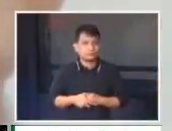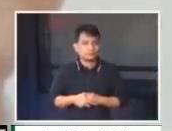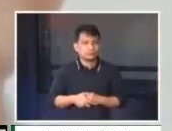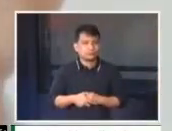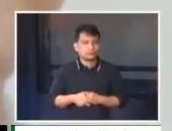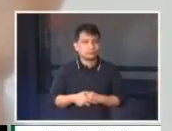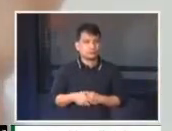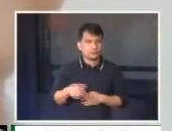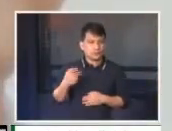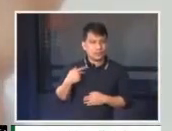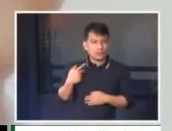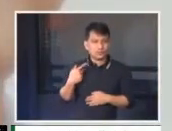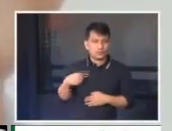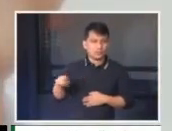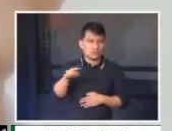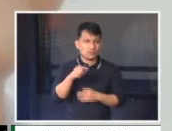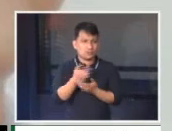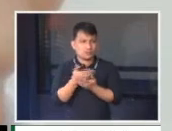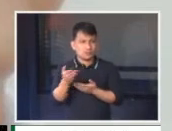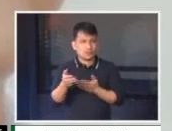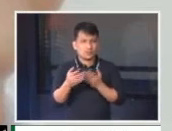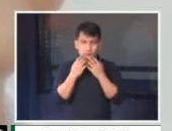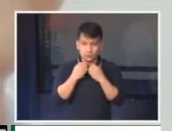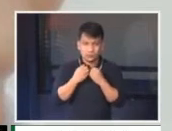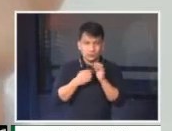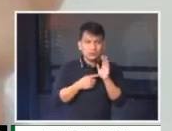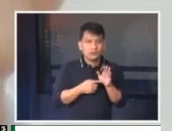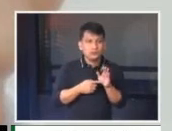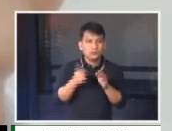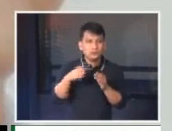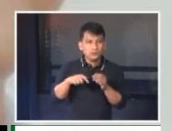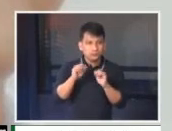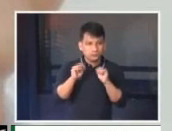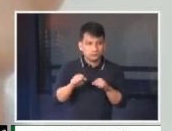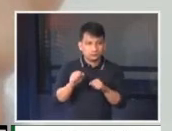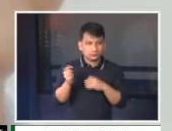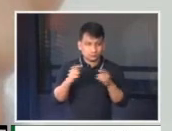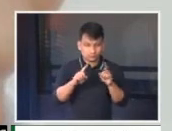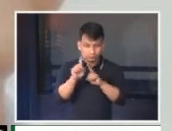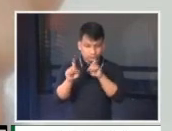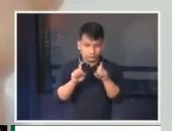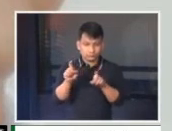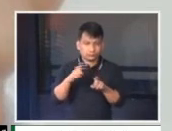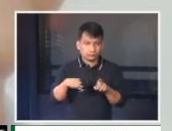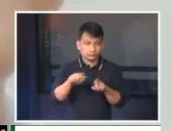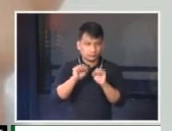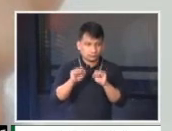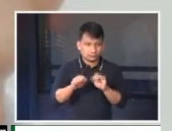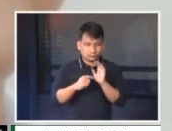Meron po mabibili na mas mura at yan po ay kailangan magtanong-tanong at dito po sa